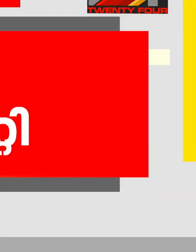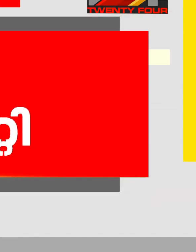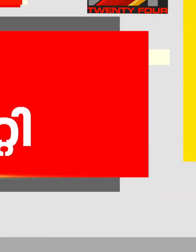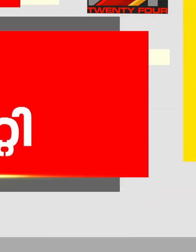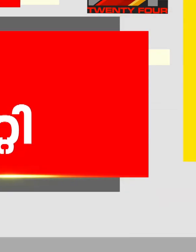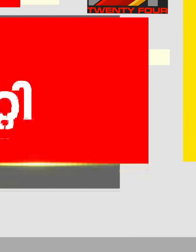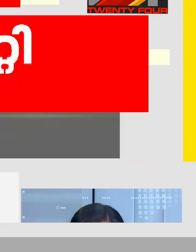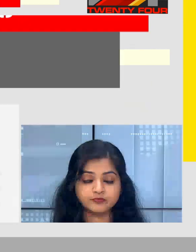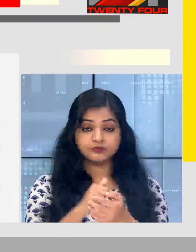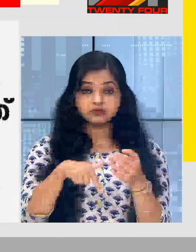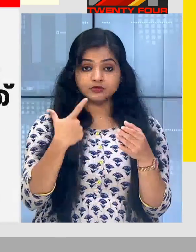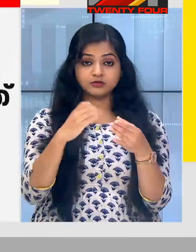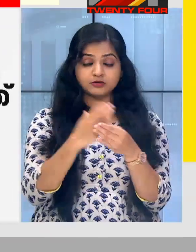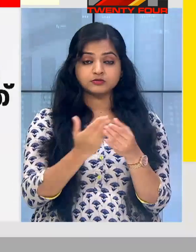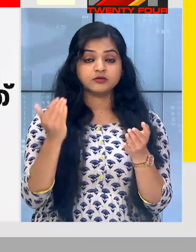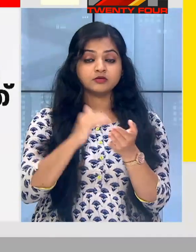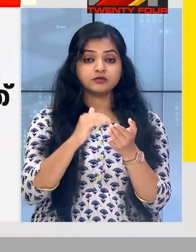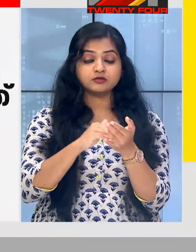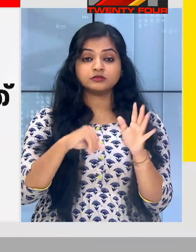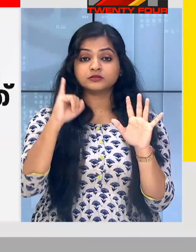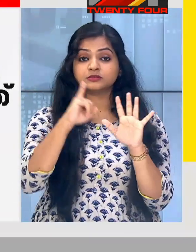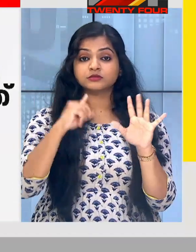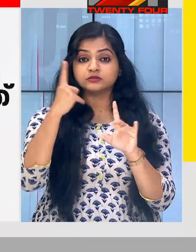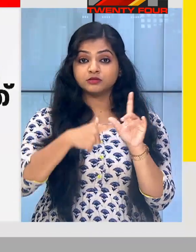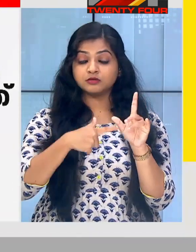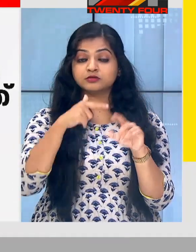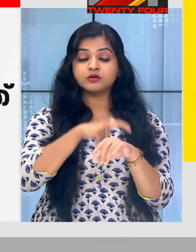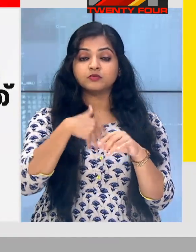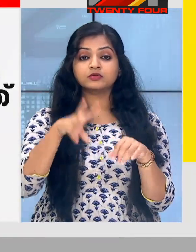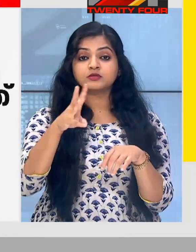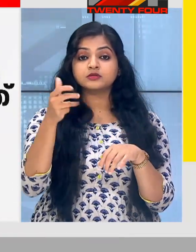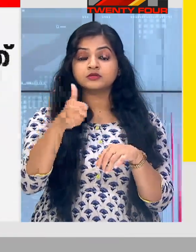ഈ കേസുകൾ തുടർച്ചയായി 6 വർഷത്തിനിടെ 36-ാം തവണയും ഇപ്പോൾ